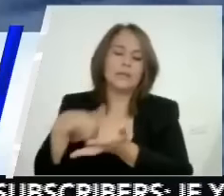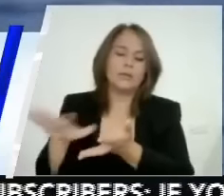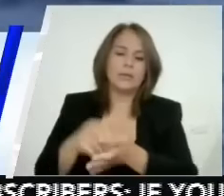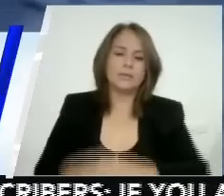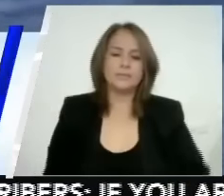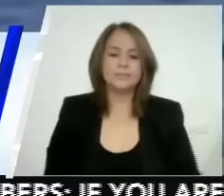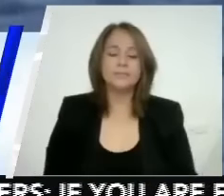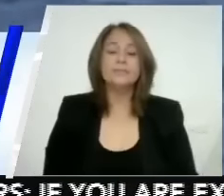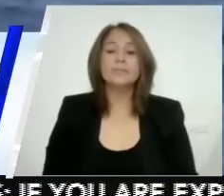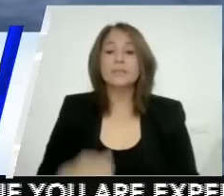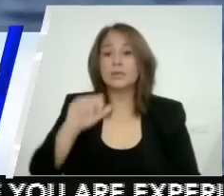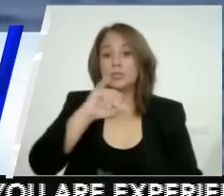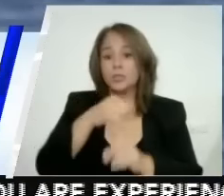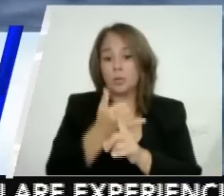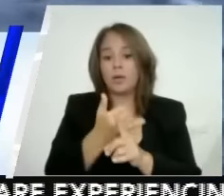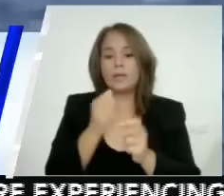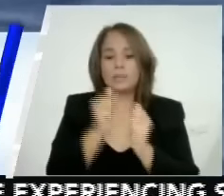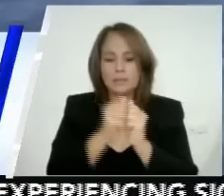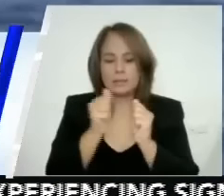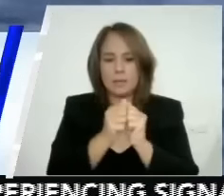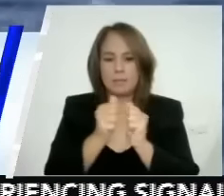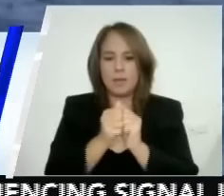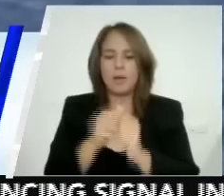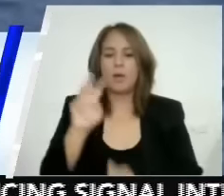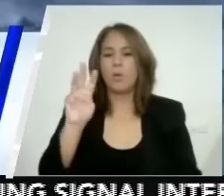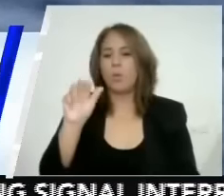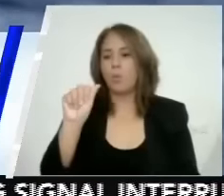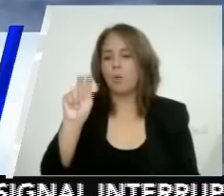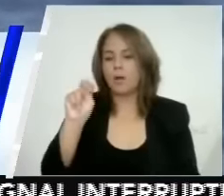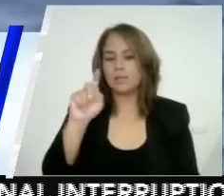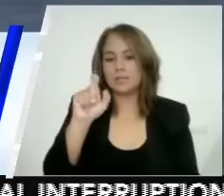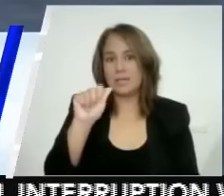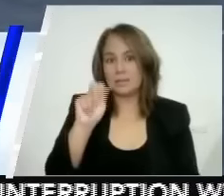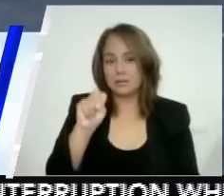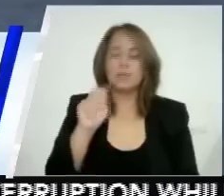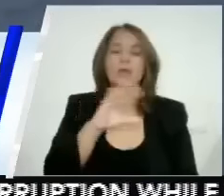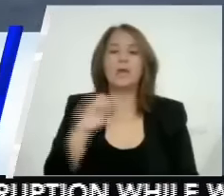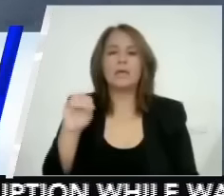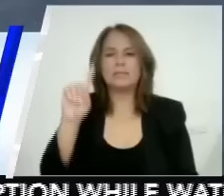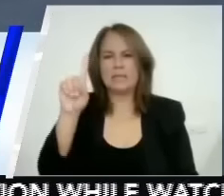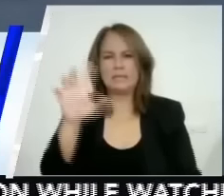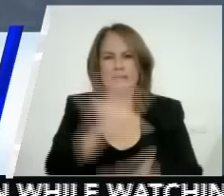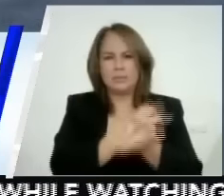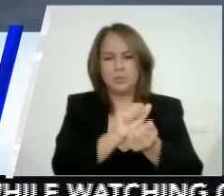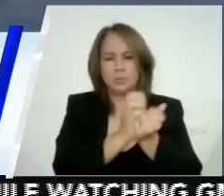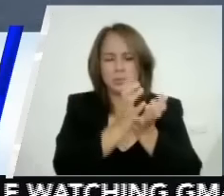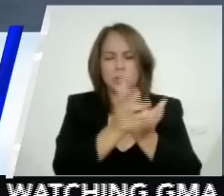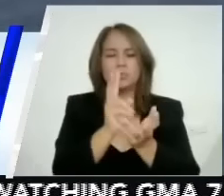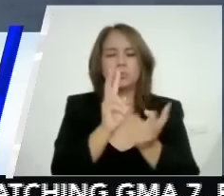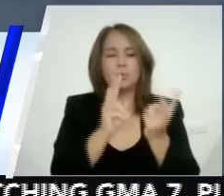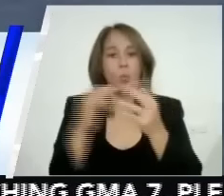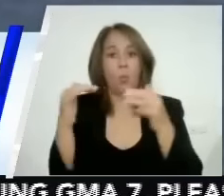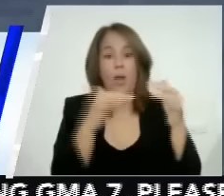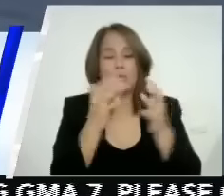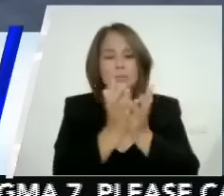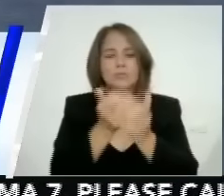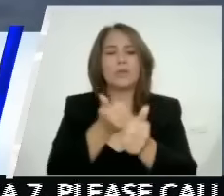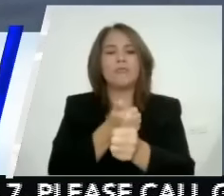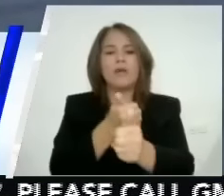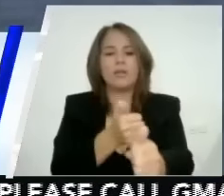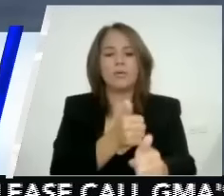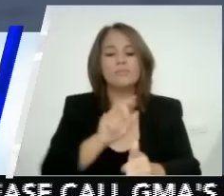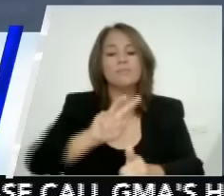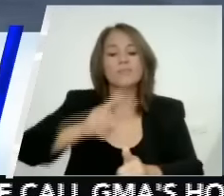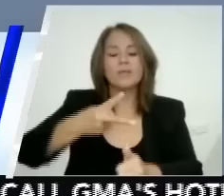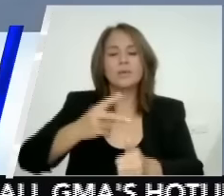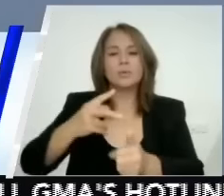Enero, kasama ang Wangshan frigate na ito at isang destroyer sa dalawang Chinese warship na sumunod sa ikalawang Joint